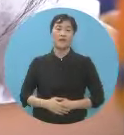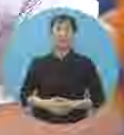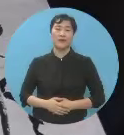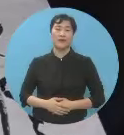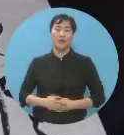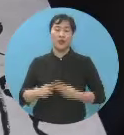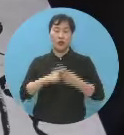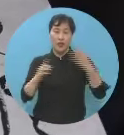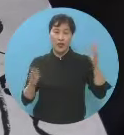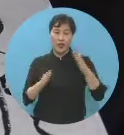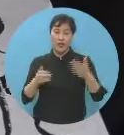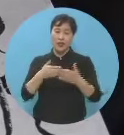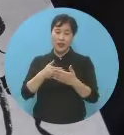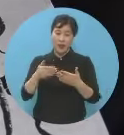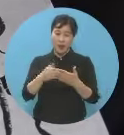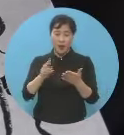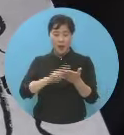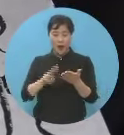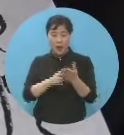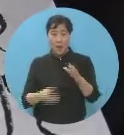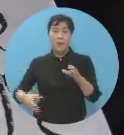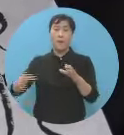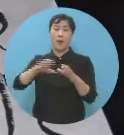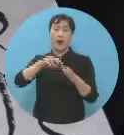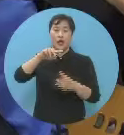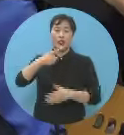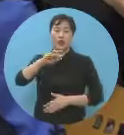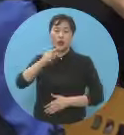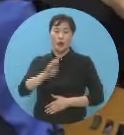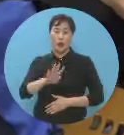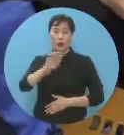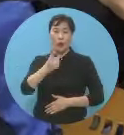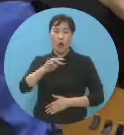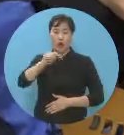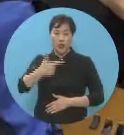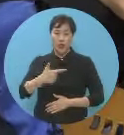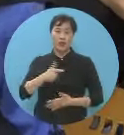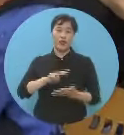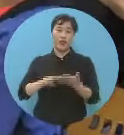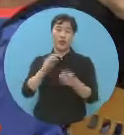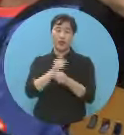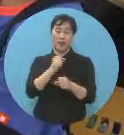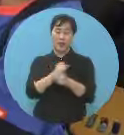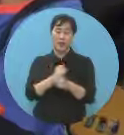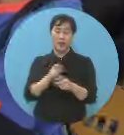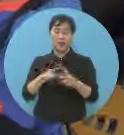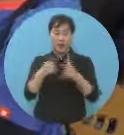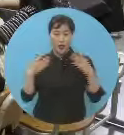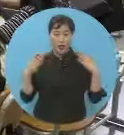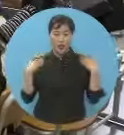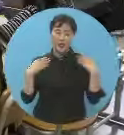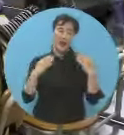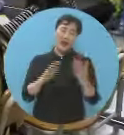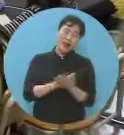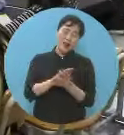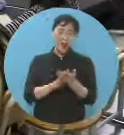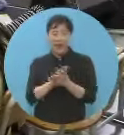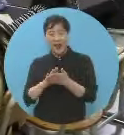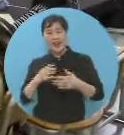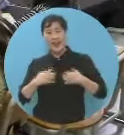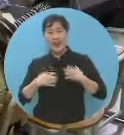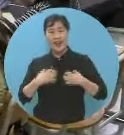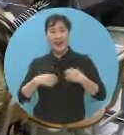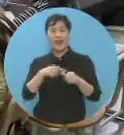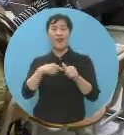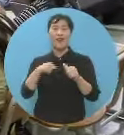회화와 애니메이션을 결합한 스톱모션 애니메이션을 제작하고 초등학생은 놀면서 배우는 수목 놀이교실을 진행하고